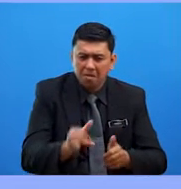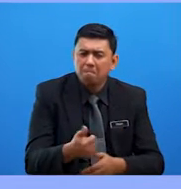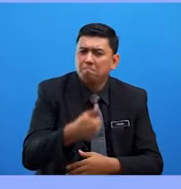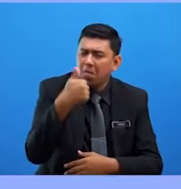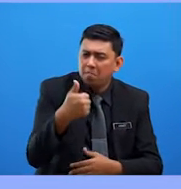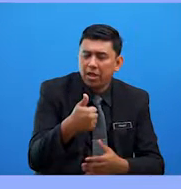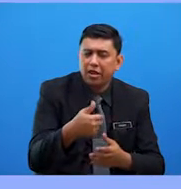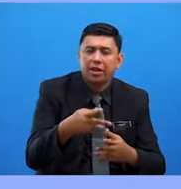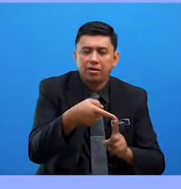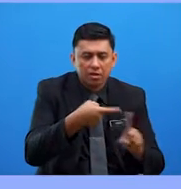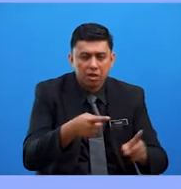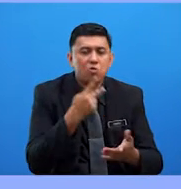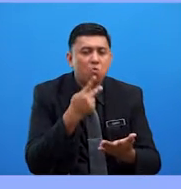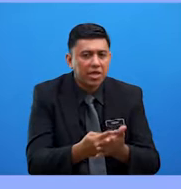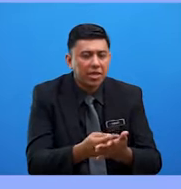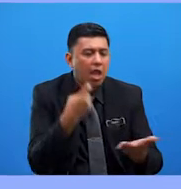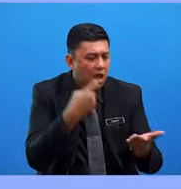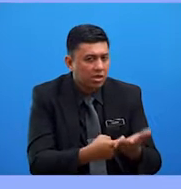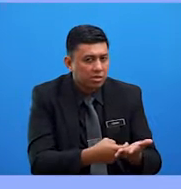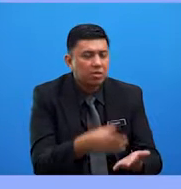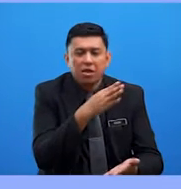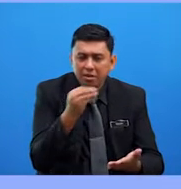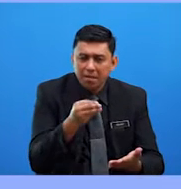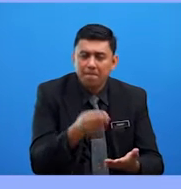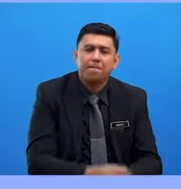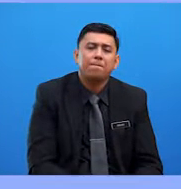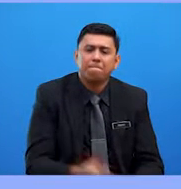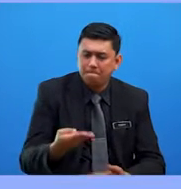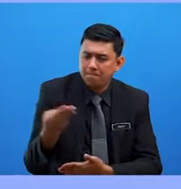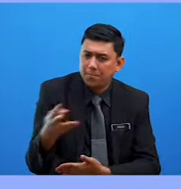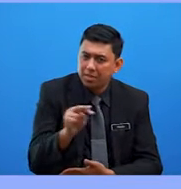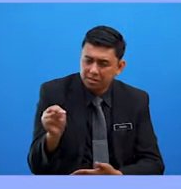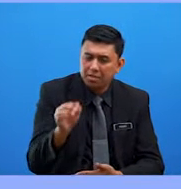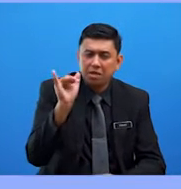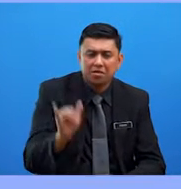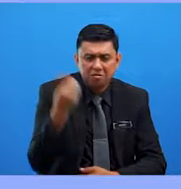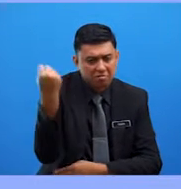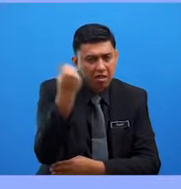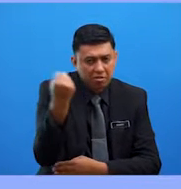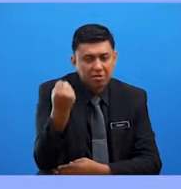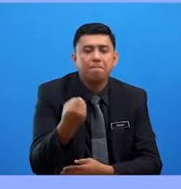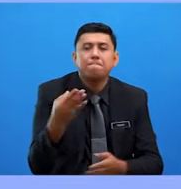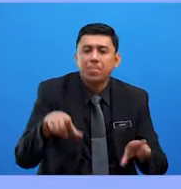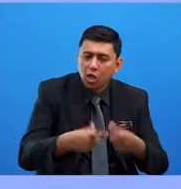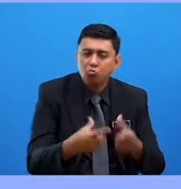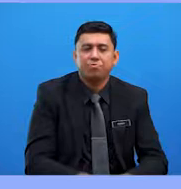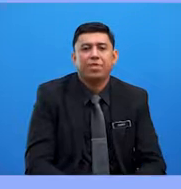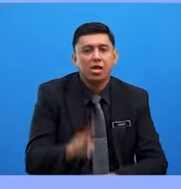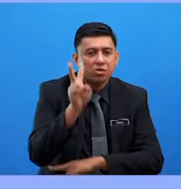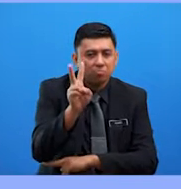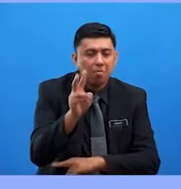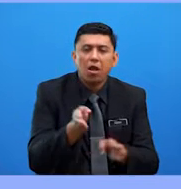dari segi kualiti, harga dan persembahan barangan sentiasa berlaku.